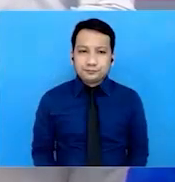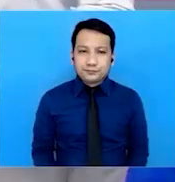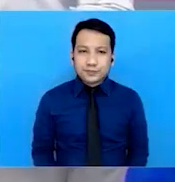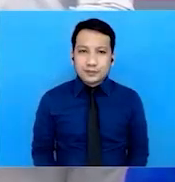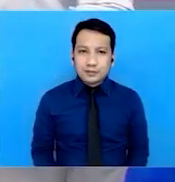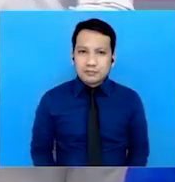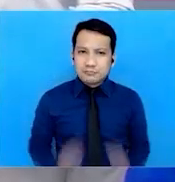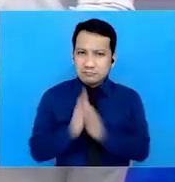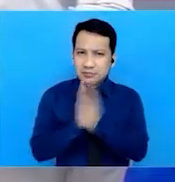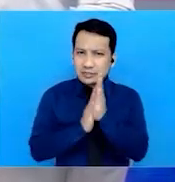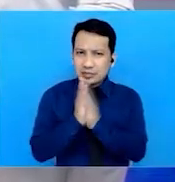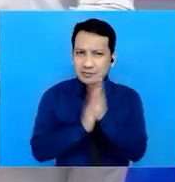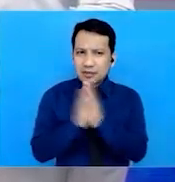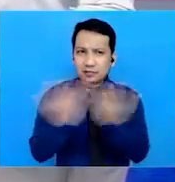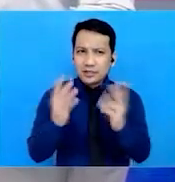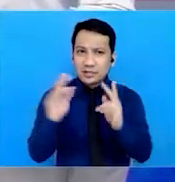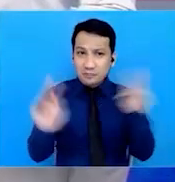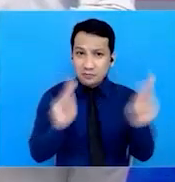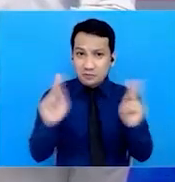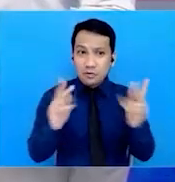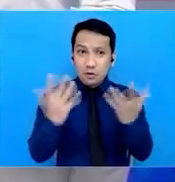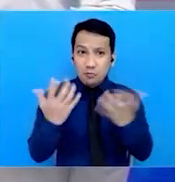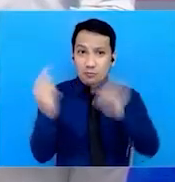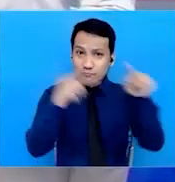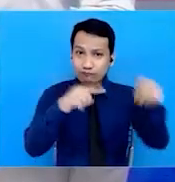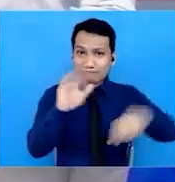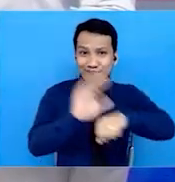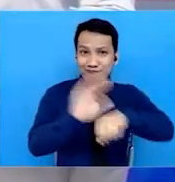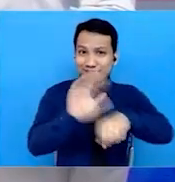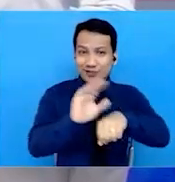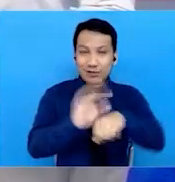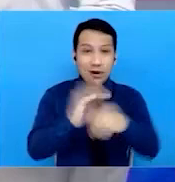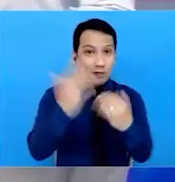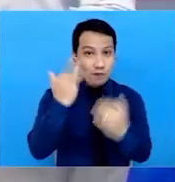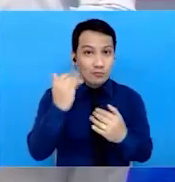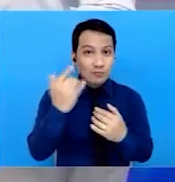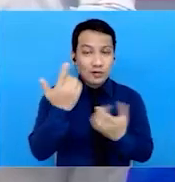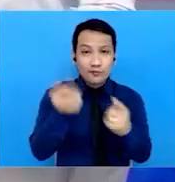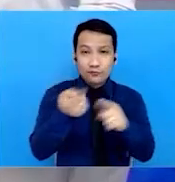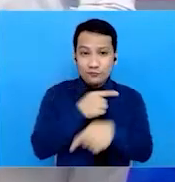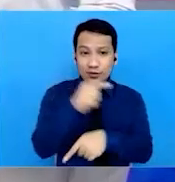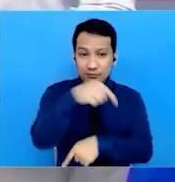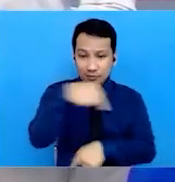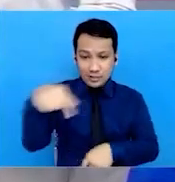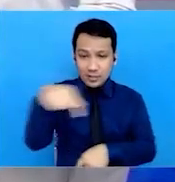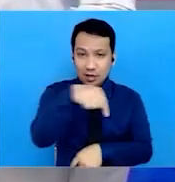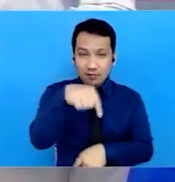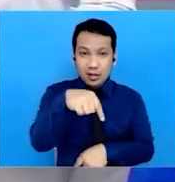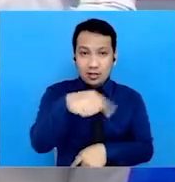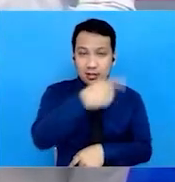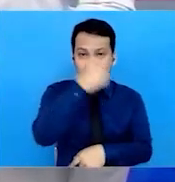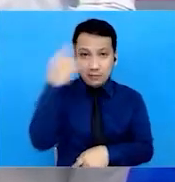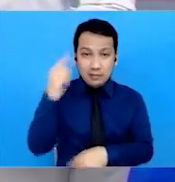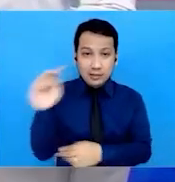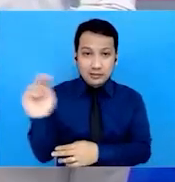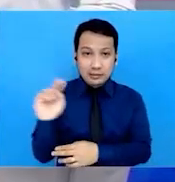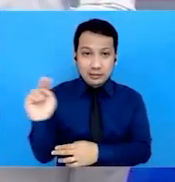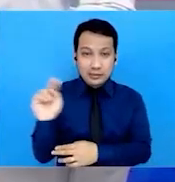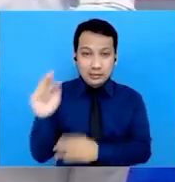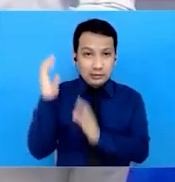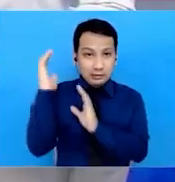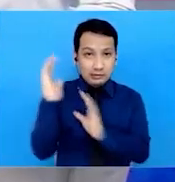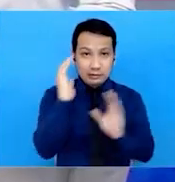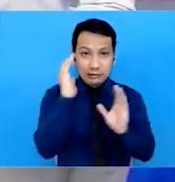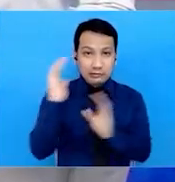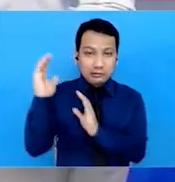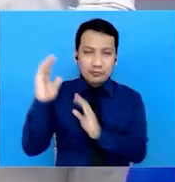Excited ang marami nating kapatid na makapagsimba muli, lalo na mga deboto ng Poong Nazareno sa Quiapo. Naging emosyonal pa